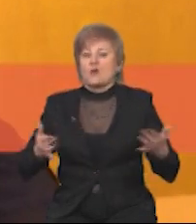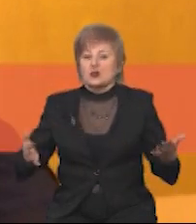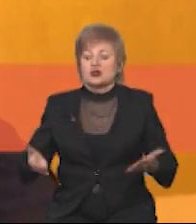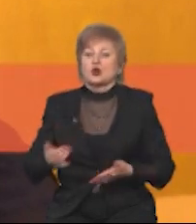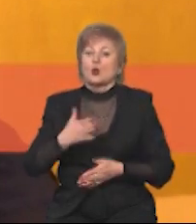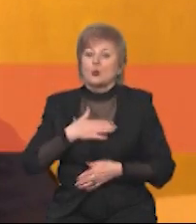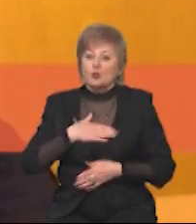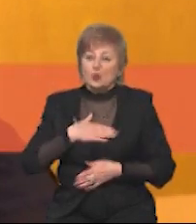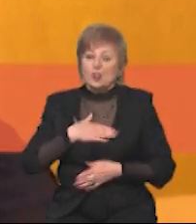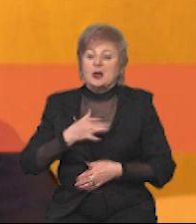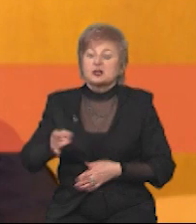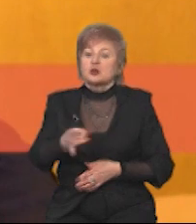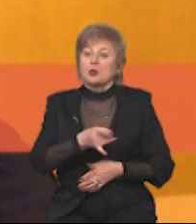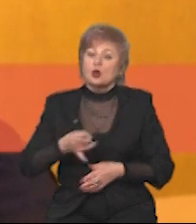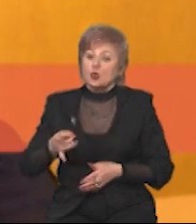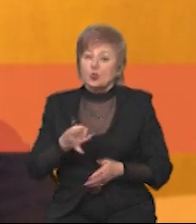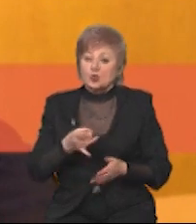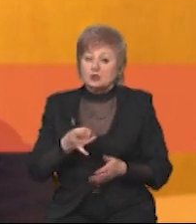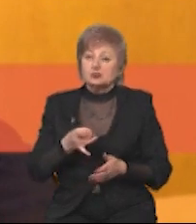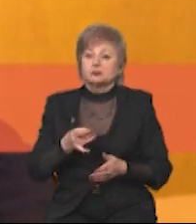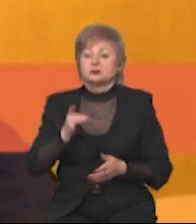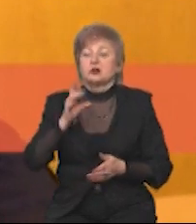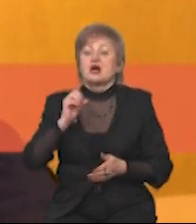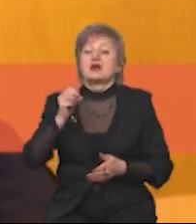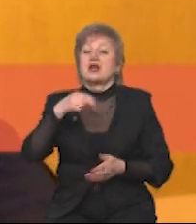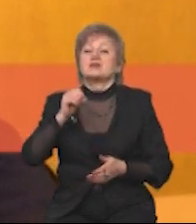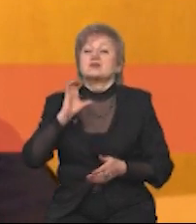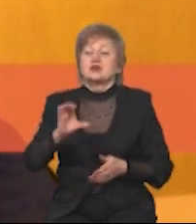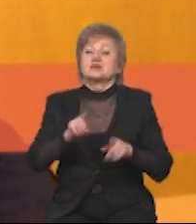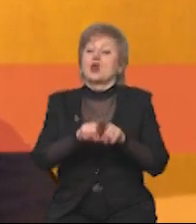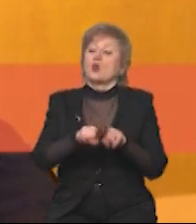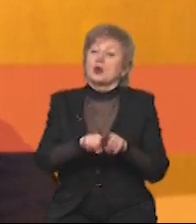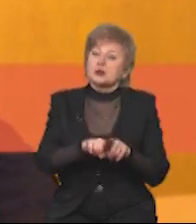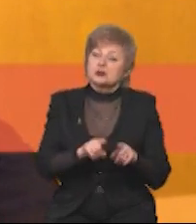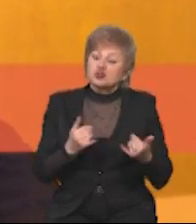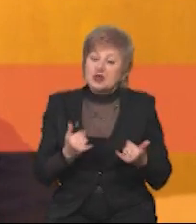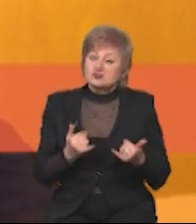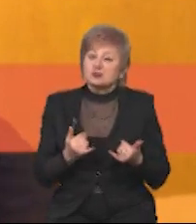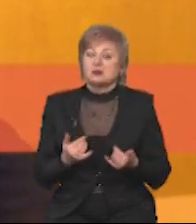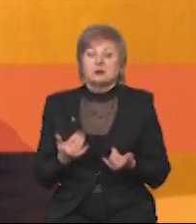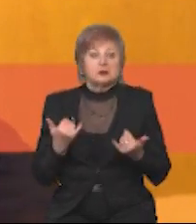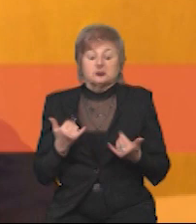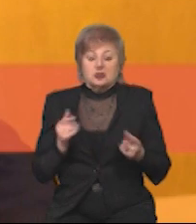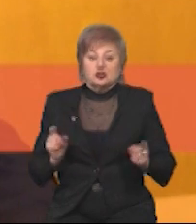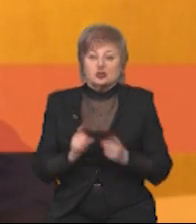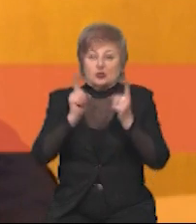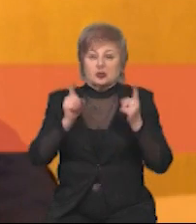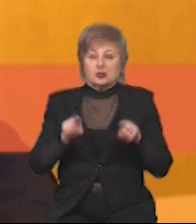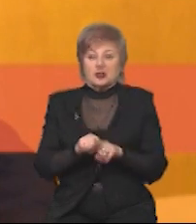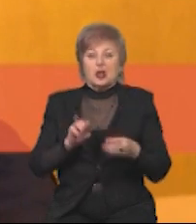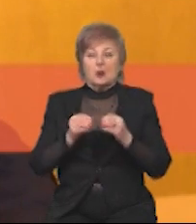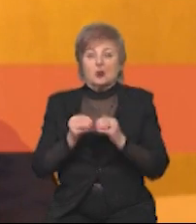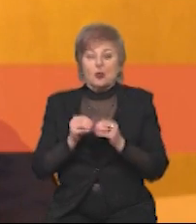нашому регіоні вже достиг редис та огірок. На сьогодні ми столкнулися з такою проблемою,